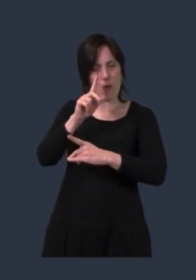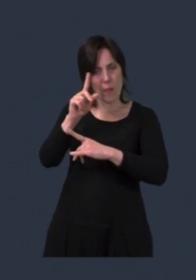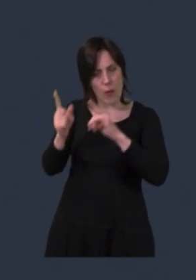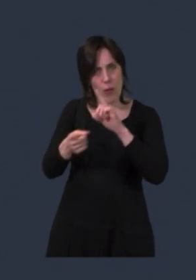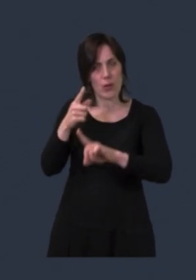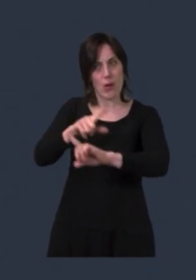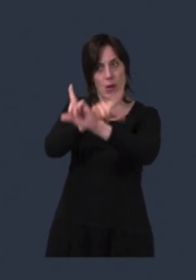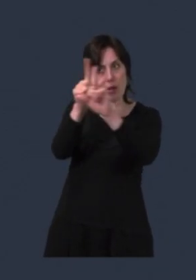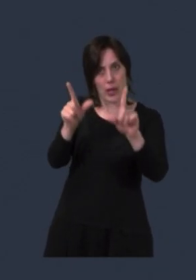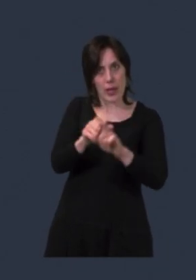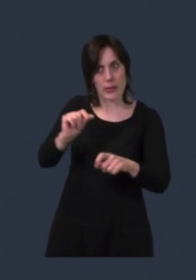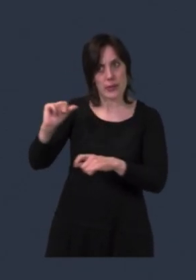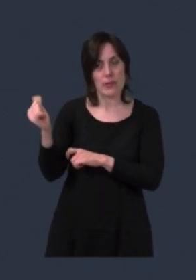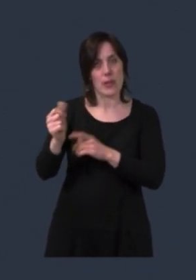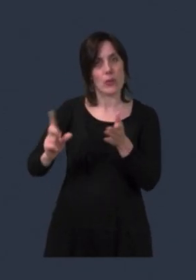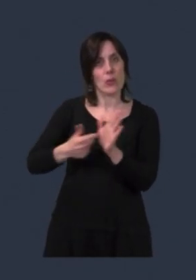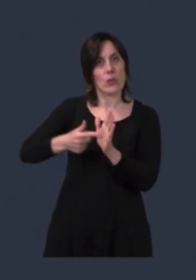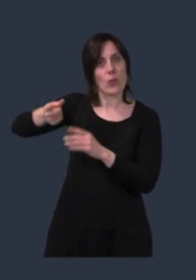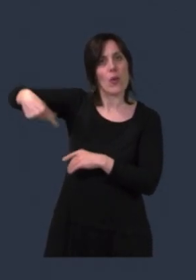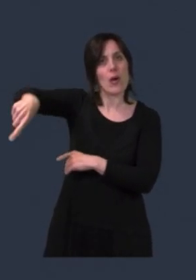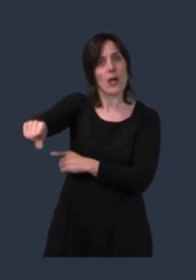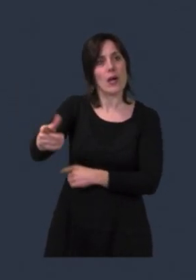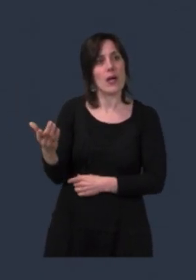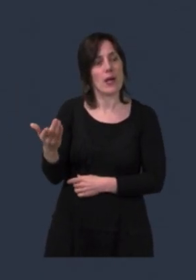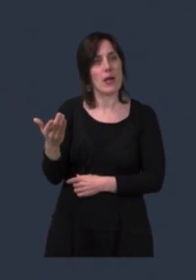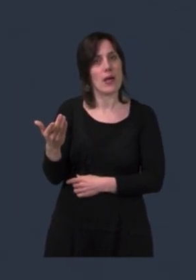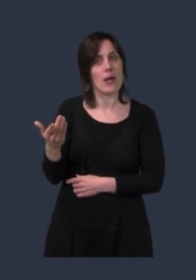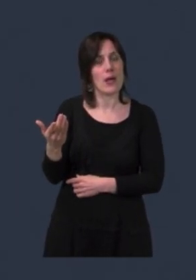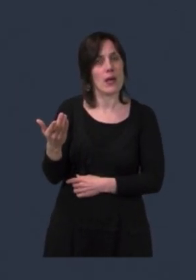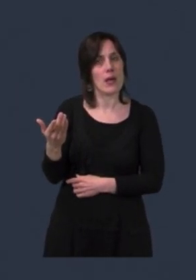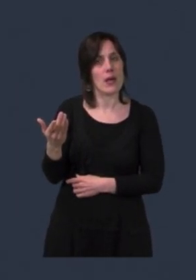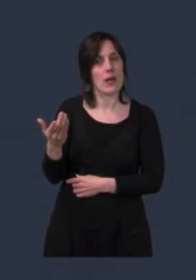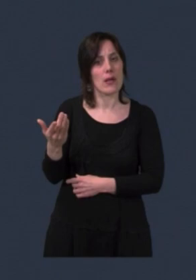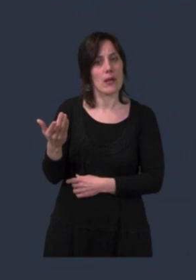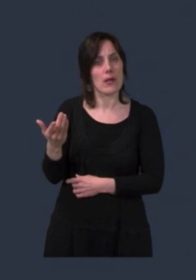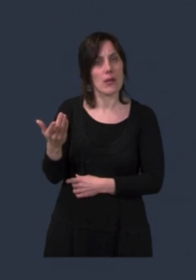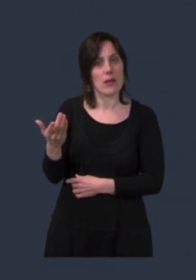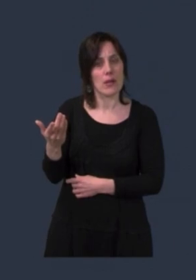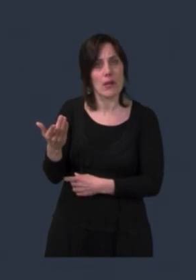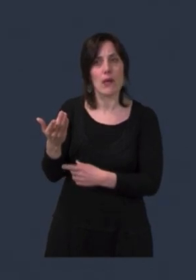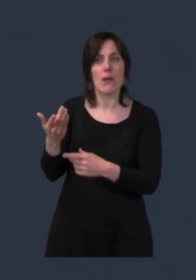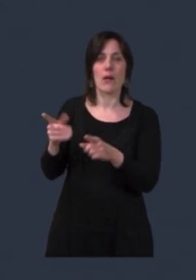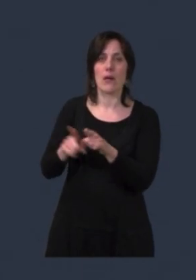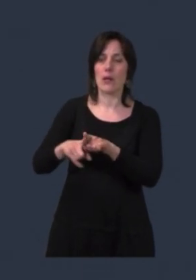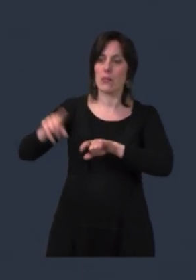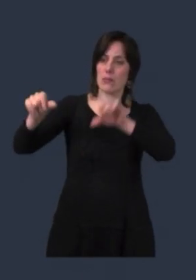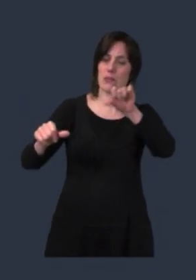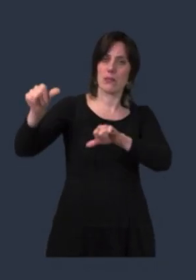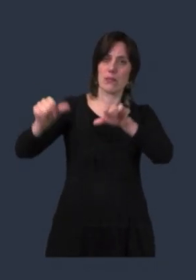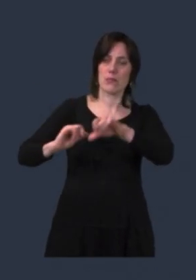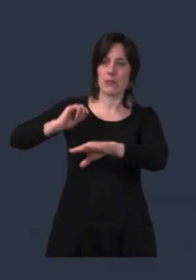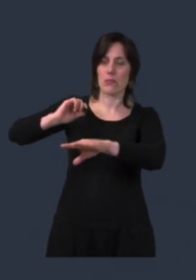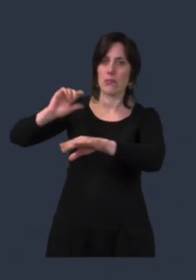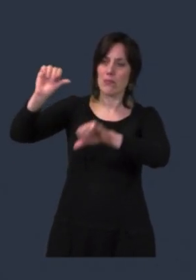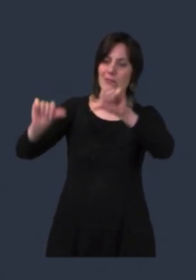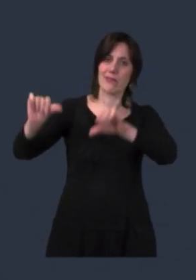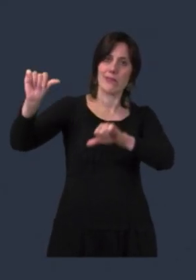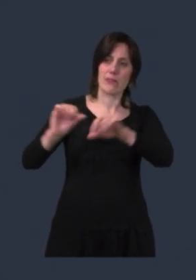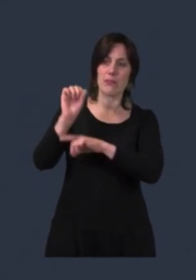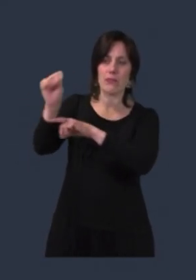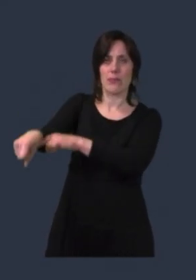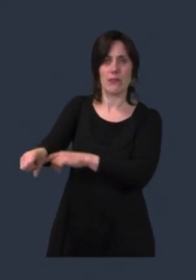leurs groupements, ainsi que l'interdiction pour une collectivité d'opérer une quelconque tutelle sur une autre. Enfin, il faut